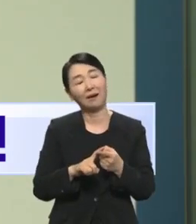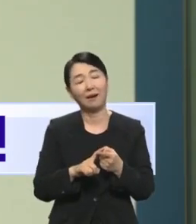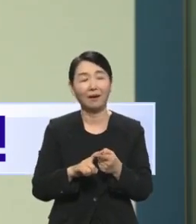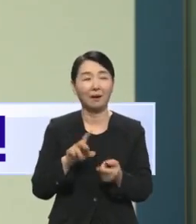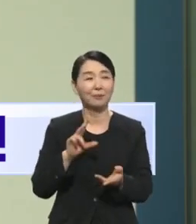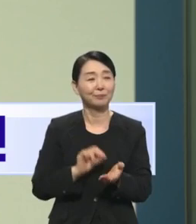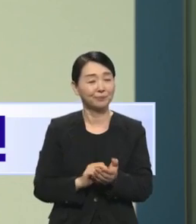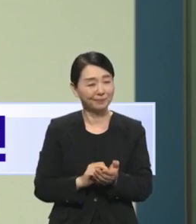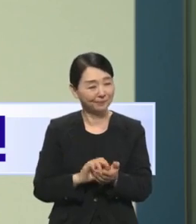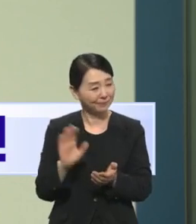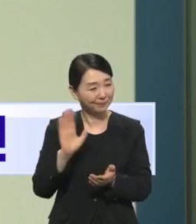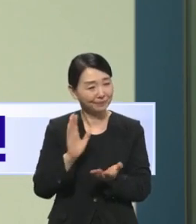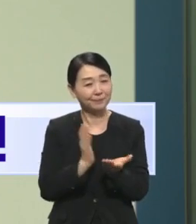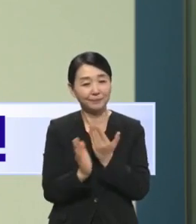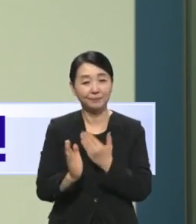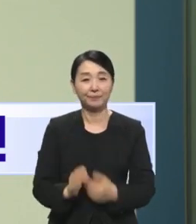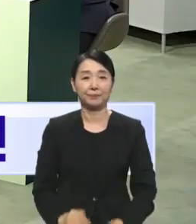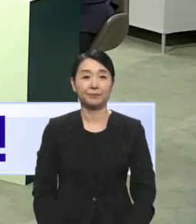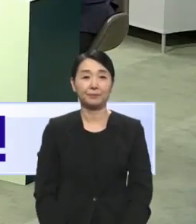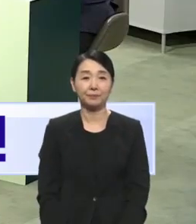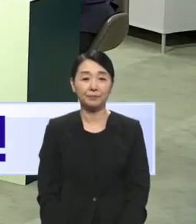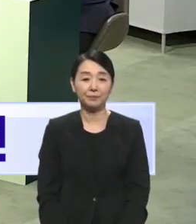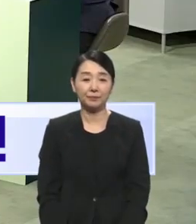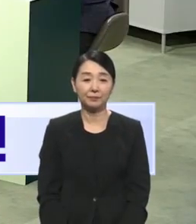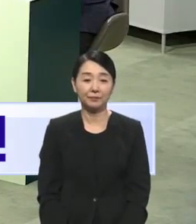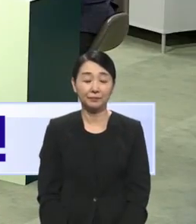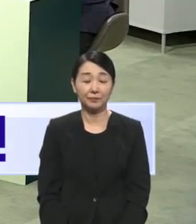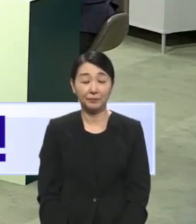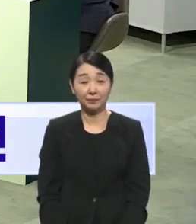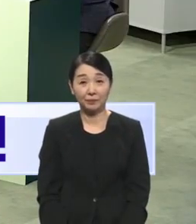자기부정이다 이렇게밖에 볼 수 없습니다 그이